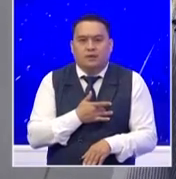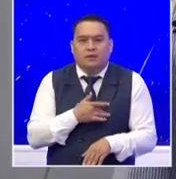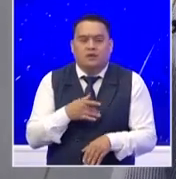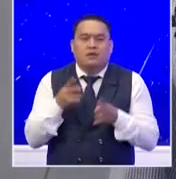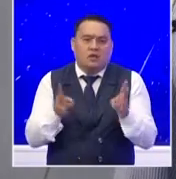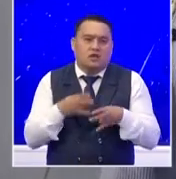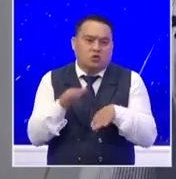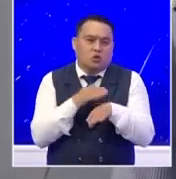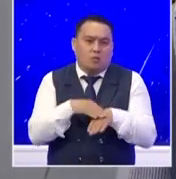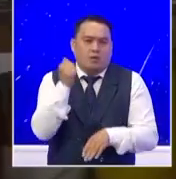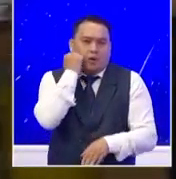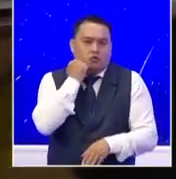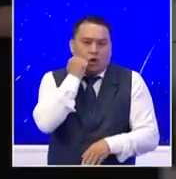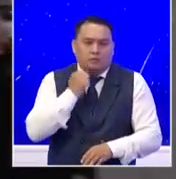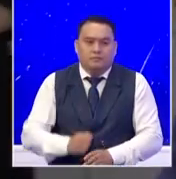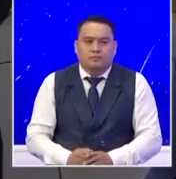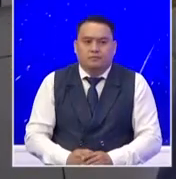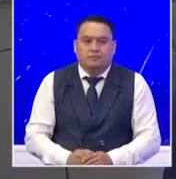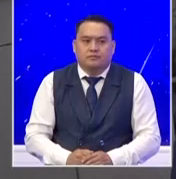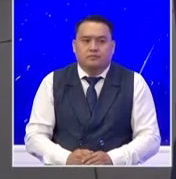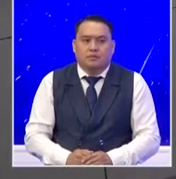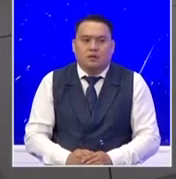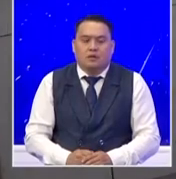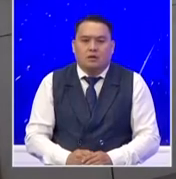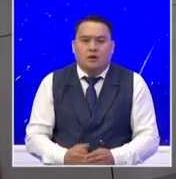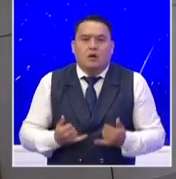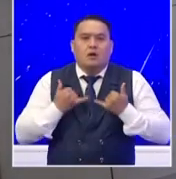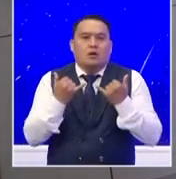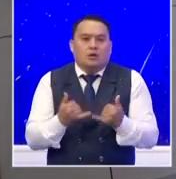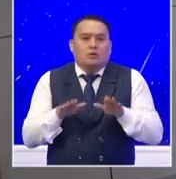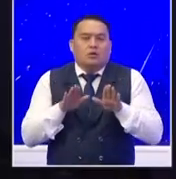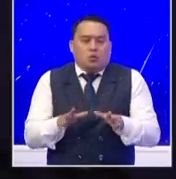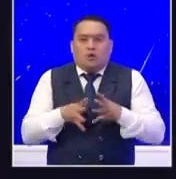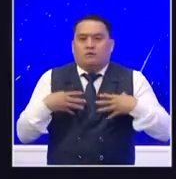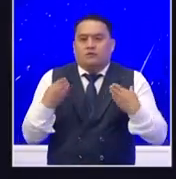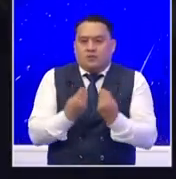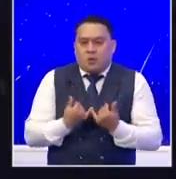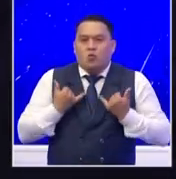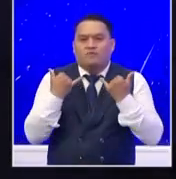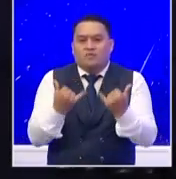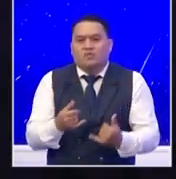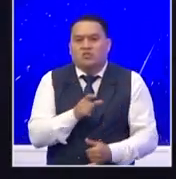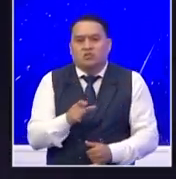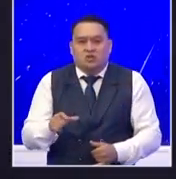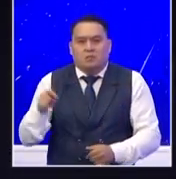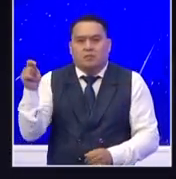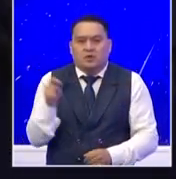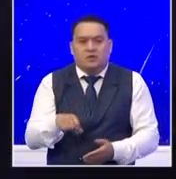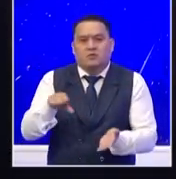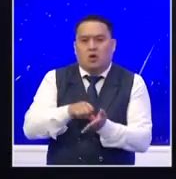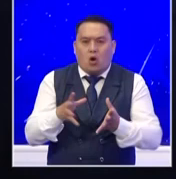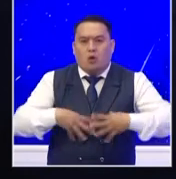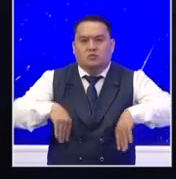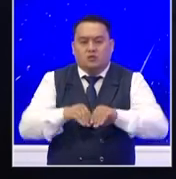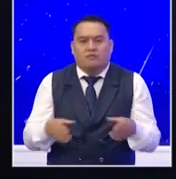Нежная, добрая бабушка. Ефросинья Великанова пользуется почетом не только в кругу семьи. Уважаемую жительницу навещают представители